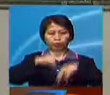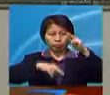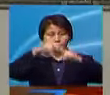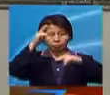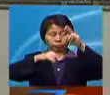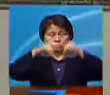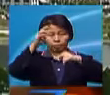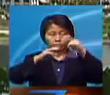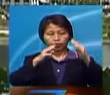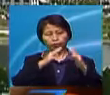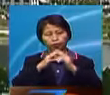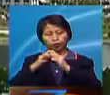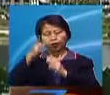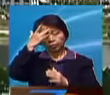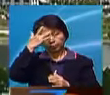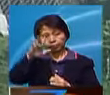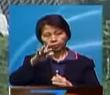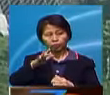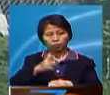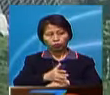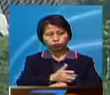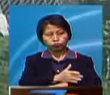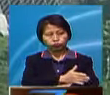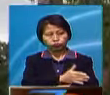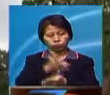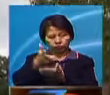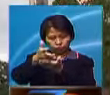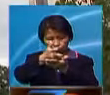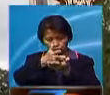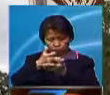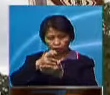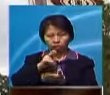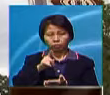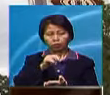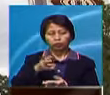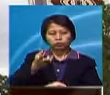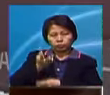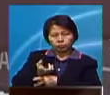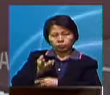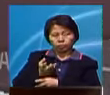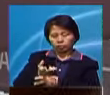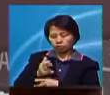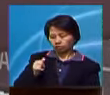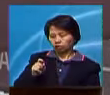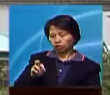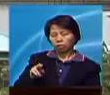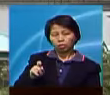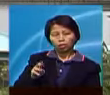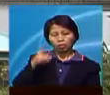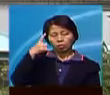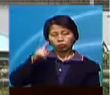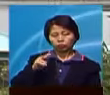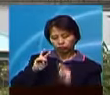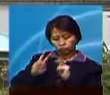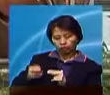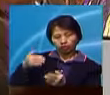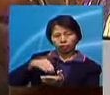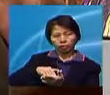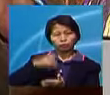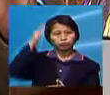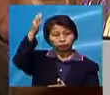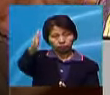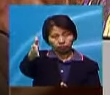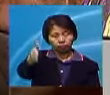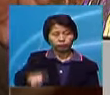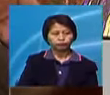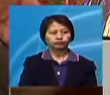bandaraya pintar dalam taman itu, perkembangannya dirakam RTM dan disimpan dalam arkib untuk rujukan masa hadapan.